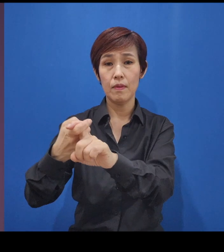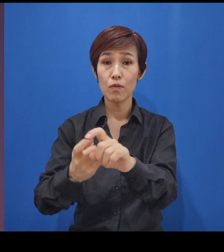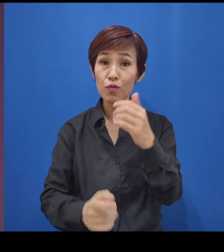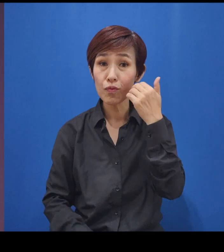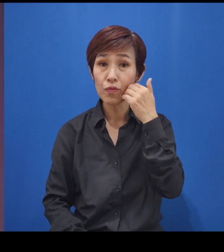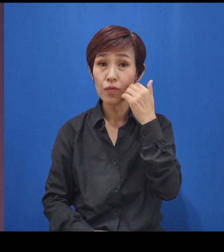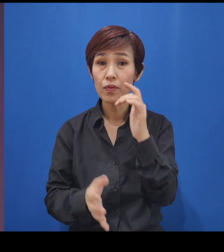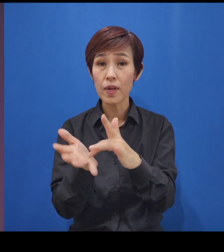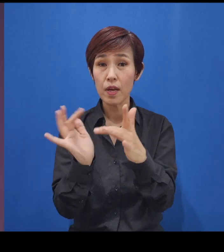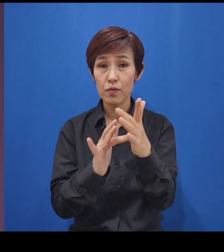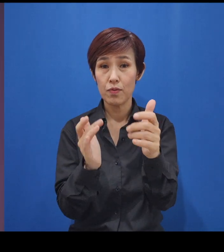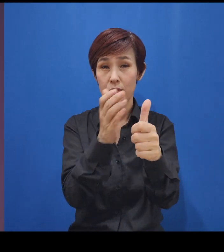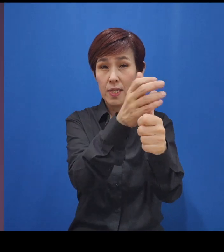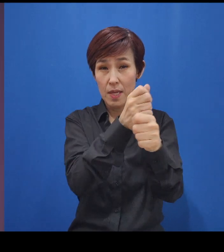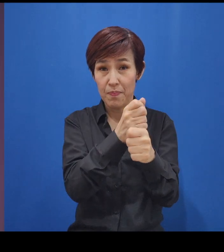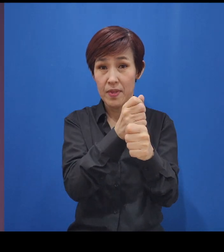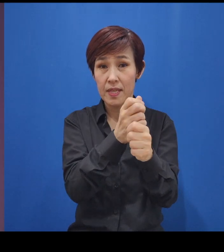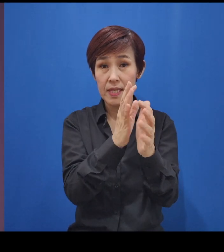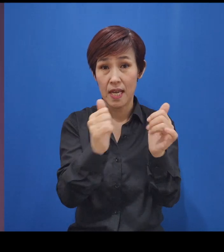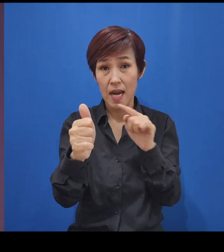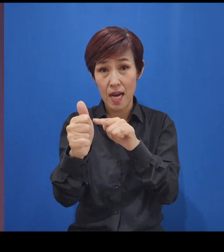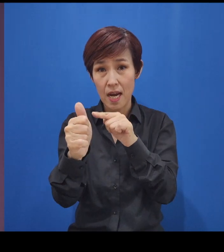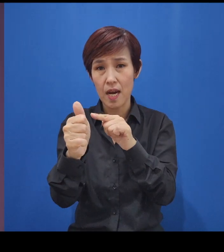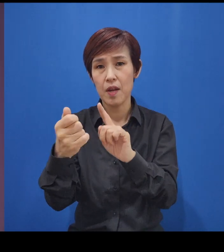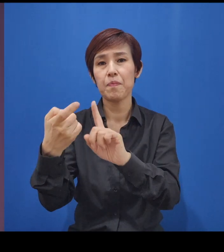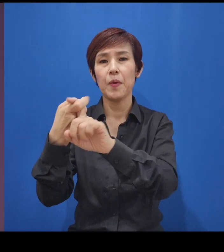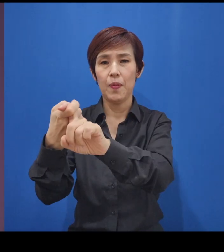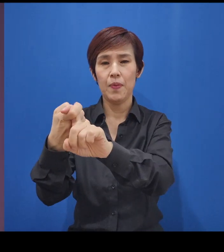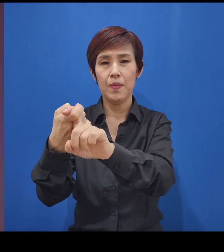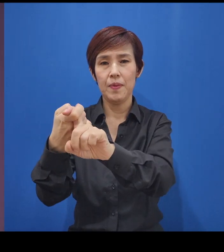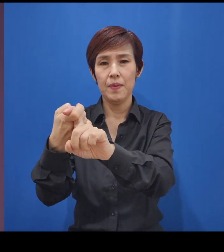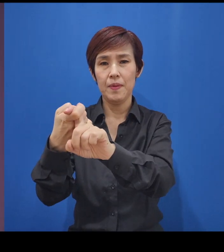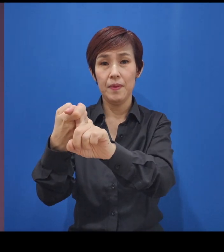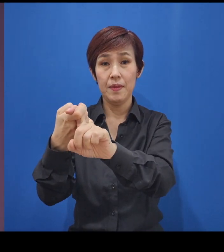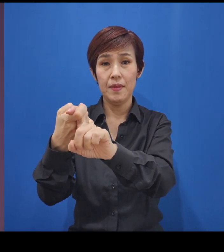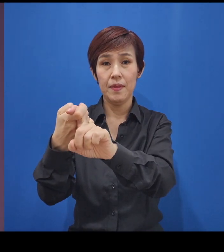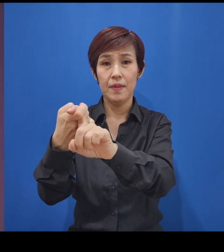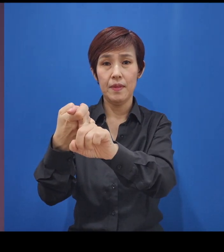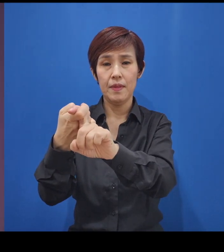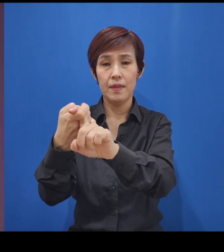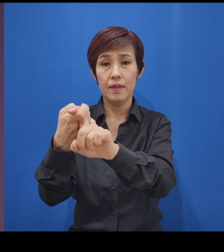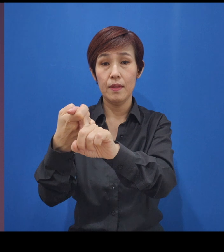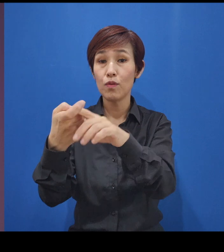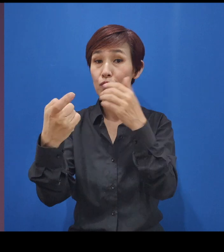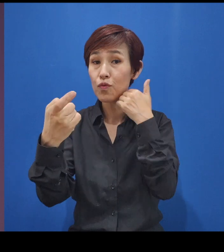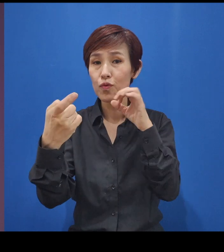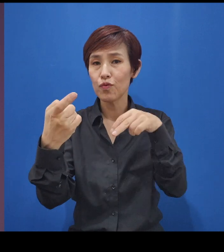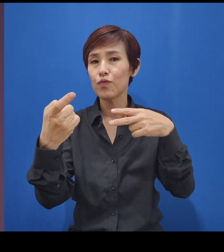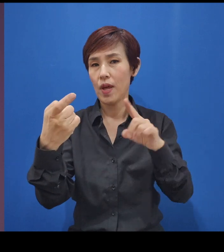누구를 잡는 자들이요? 예수 잡는 자들의 길잡이가 됐다.